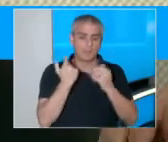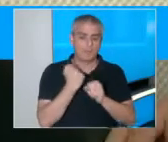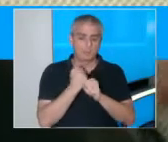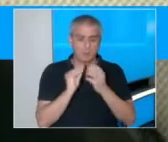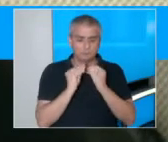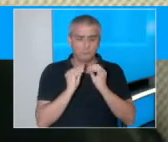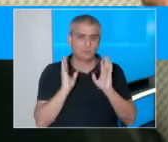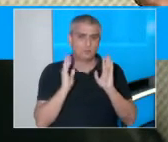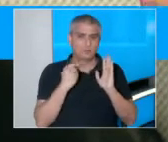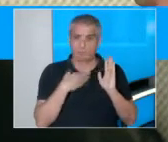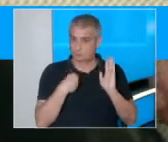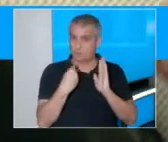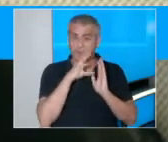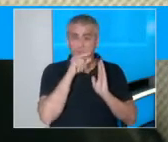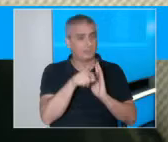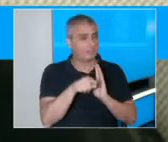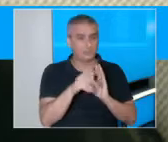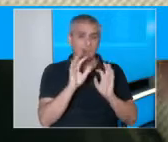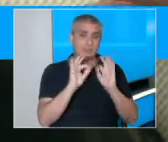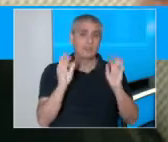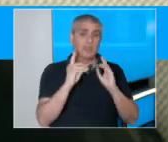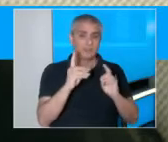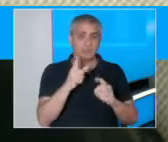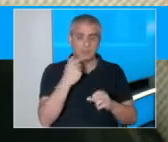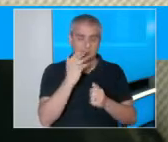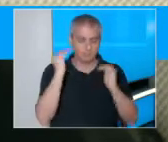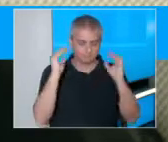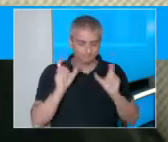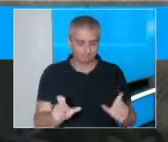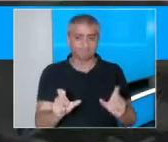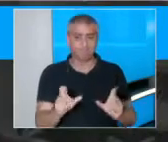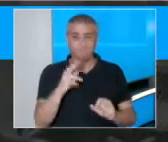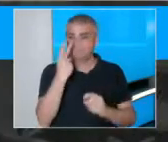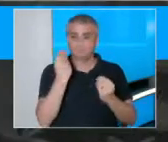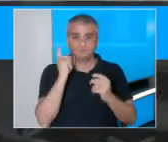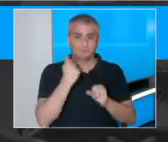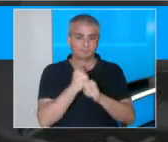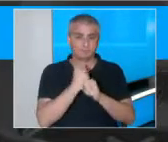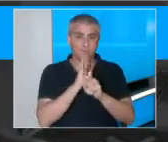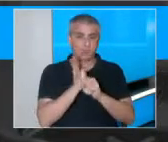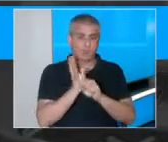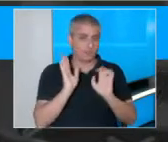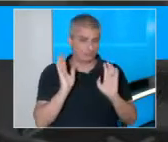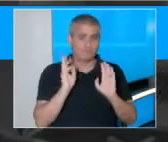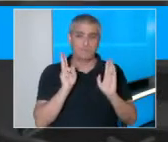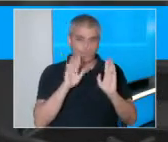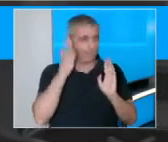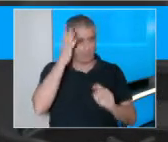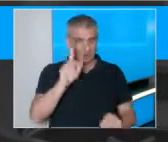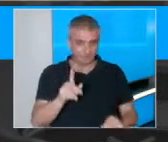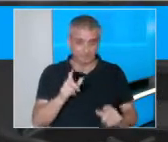פעולות מצומצמות, אם אתם רוצים אפשר להאריך על זה, בתחילת הדרך היית מרסן, יש שני דברים שצריך לעשות בקורונה, בסדר? וזה נכון גם